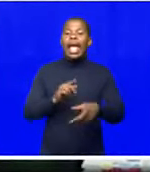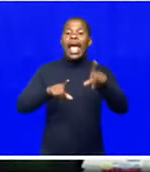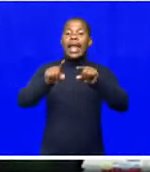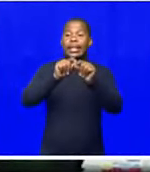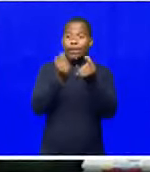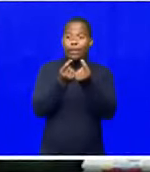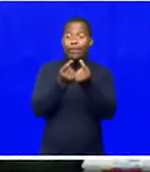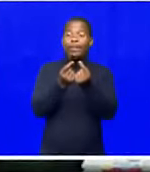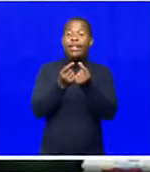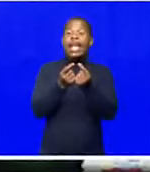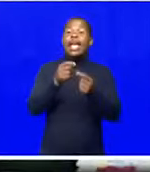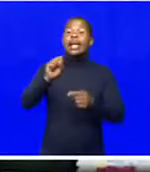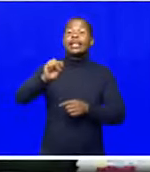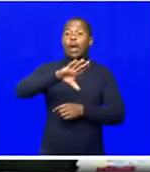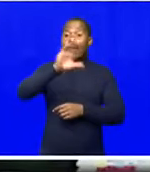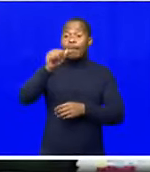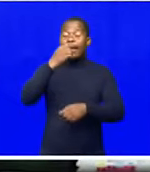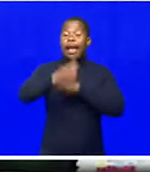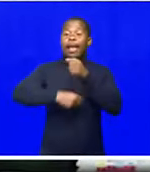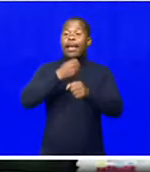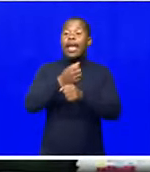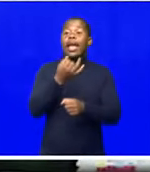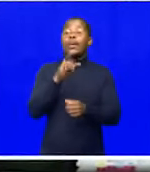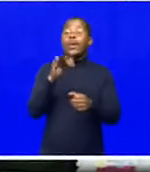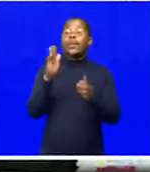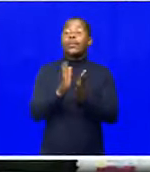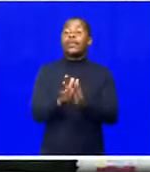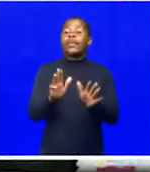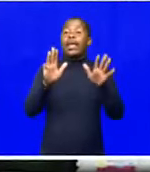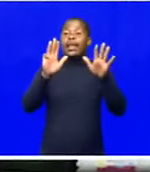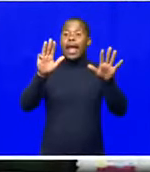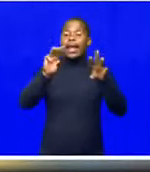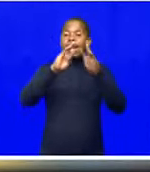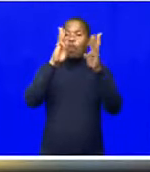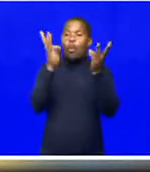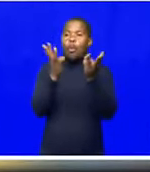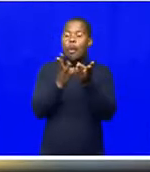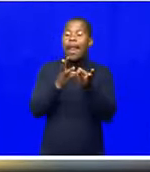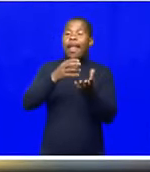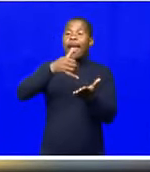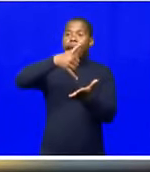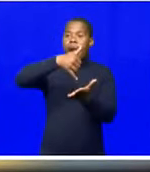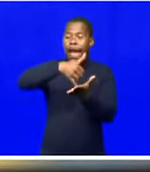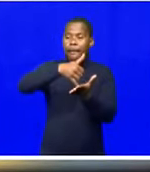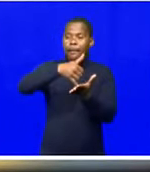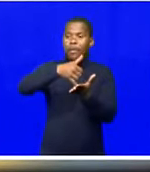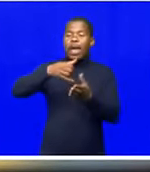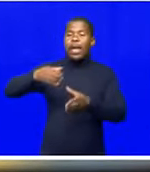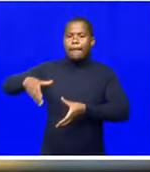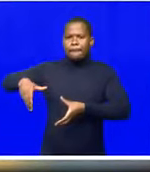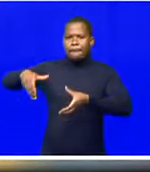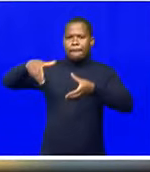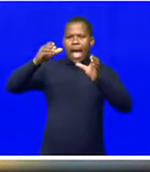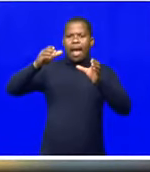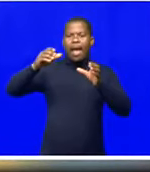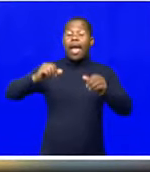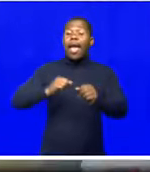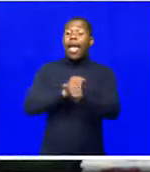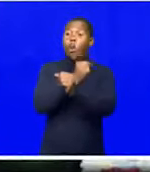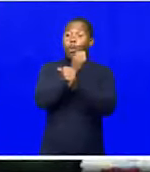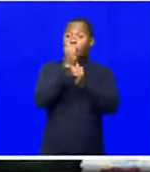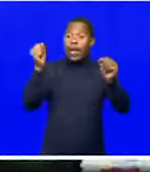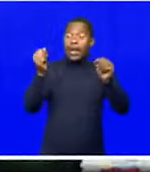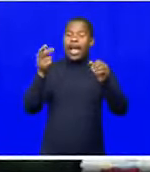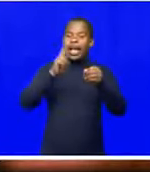ngamnyaka wa 2019 laphakamisa inzebe yemhlaba umdlalo we-rugby lapho khona eliceceshwa nguRas Erasmus. Ngemuva kokuphakamisa